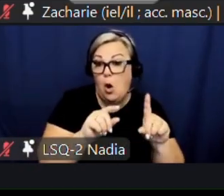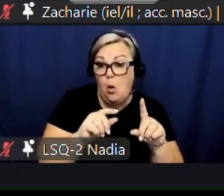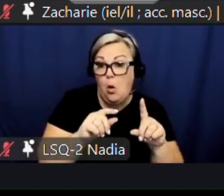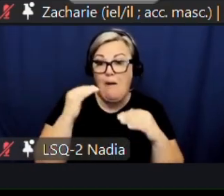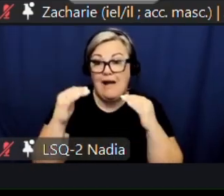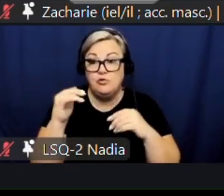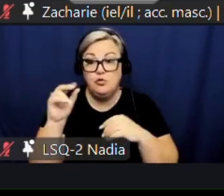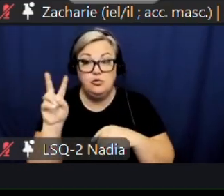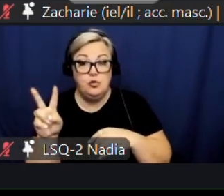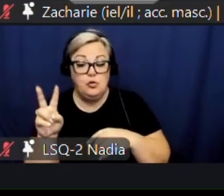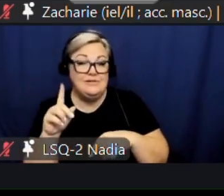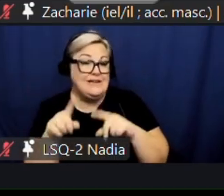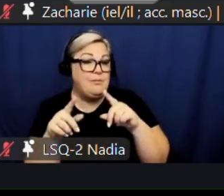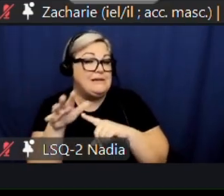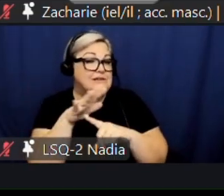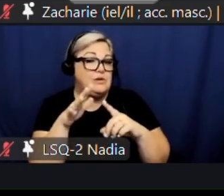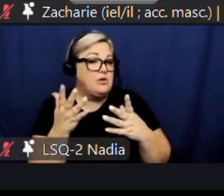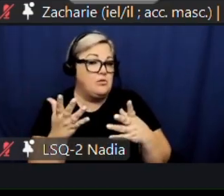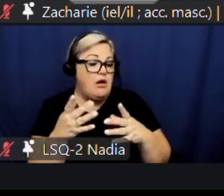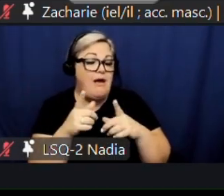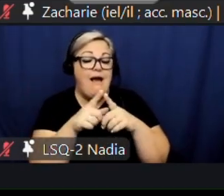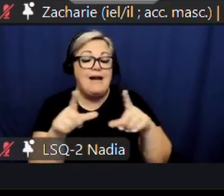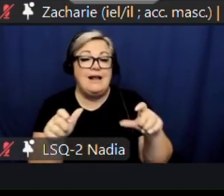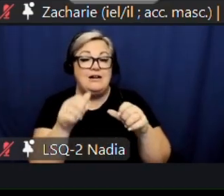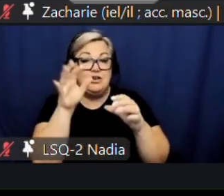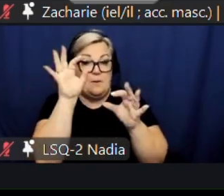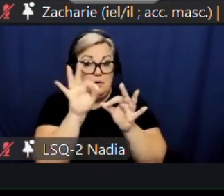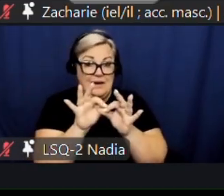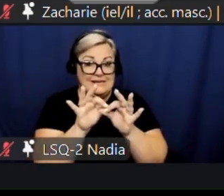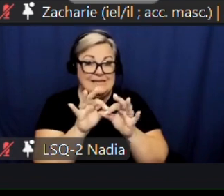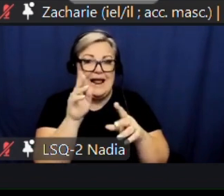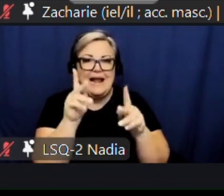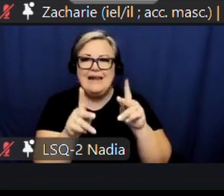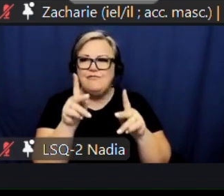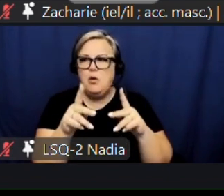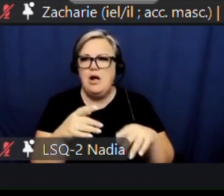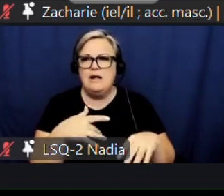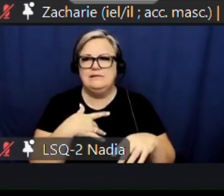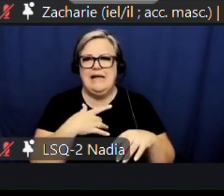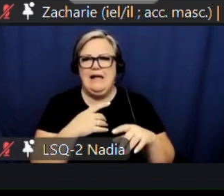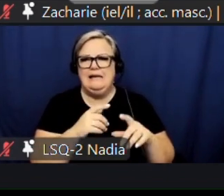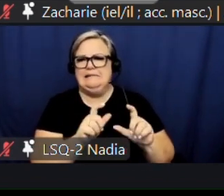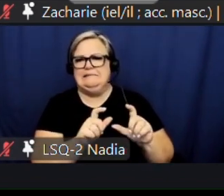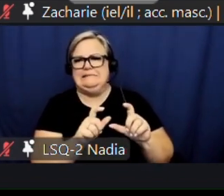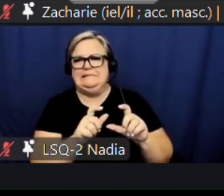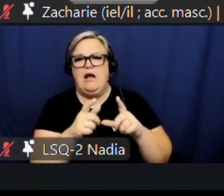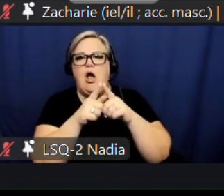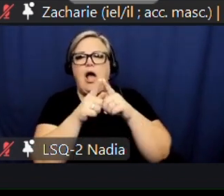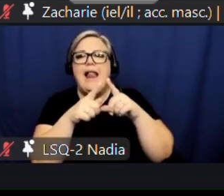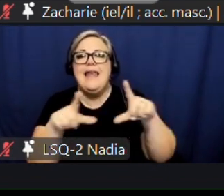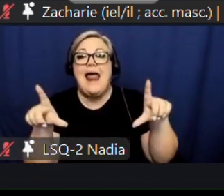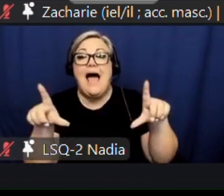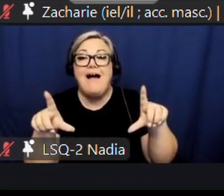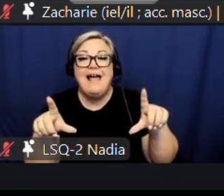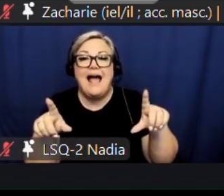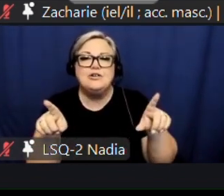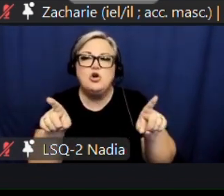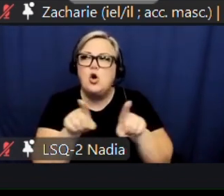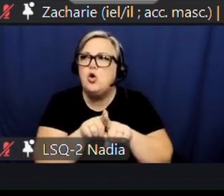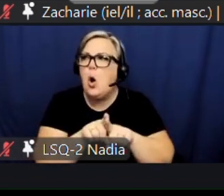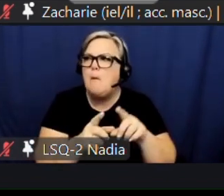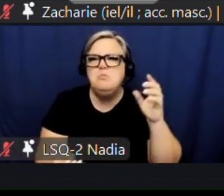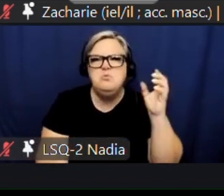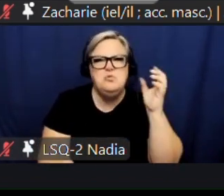ça. Euh, on utilise un langage précis. Des fois, les personnes ont comme une réticence à utiliser du langage qu'elles perçoivent